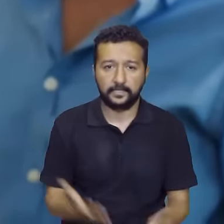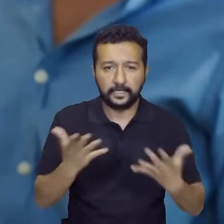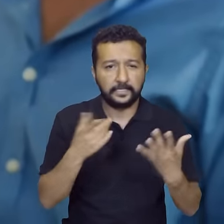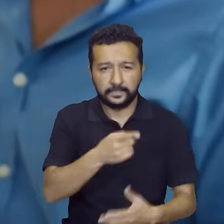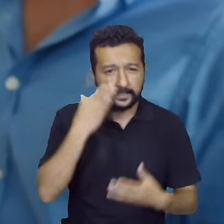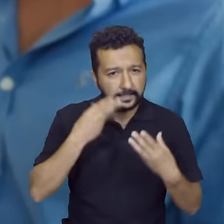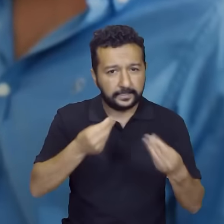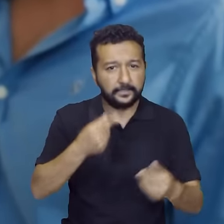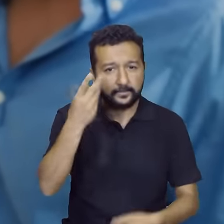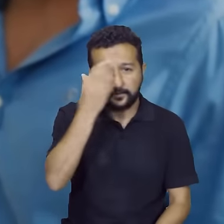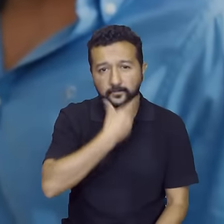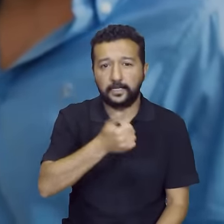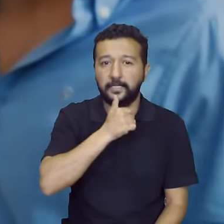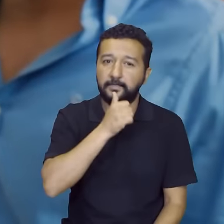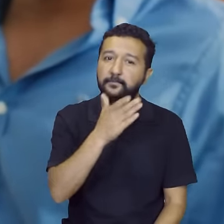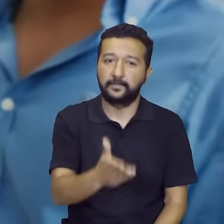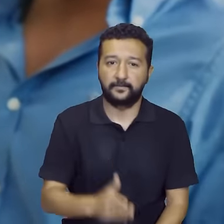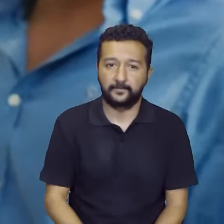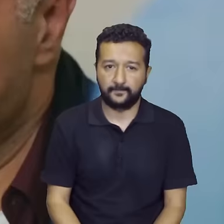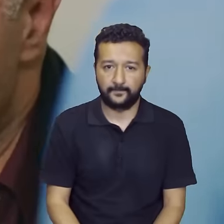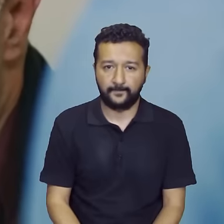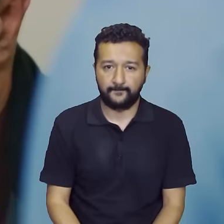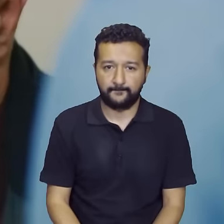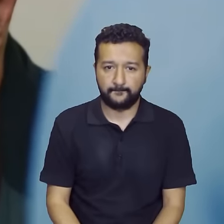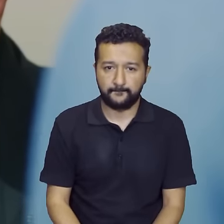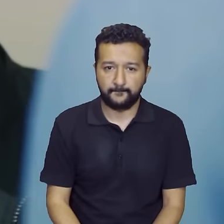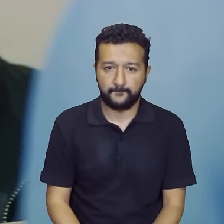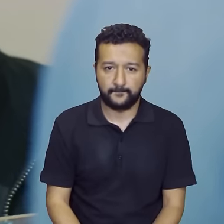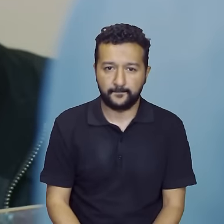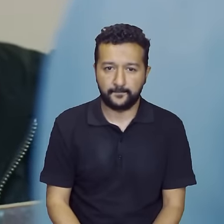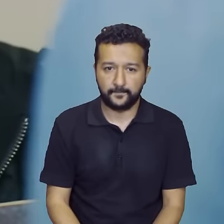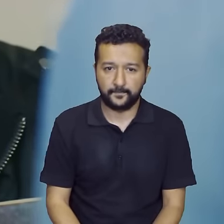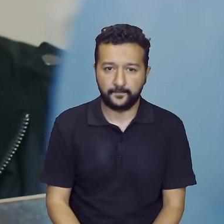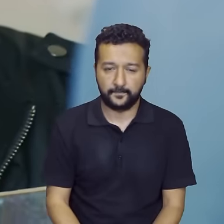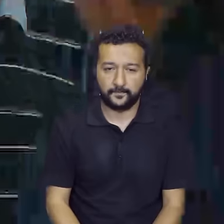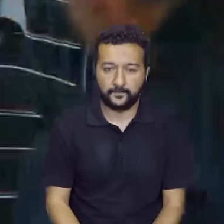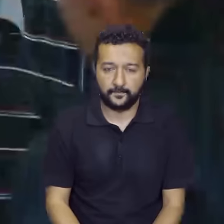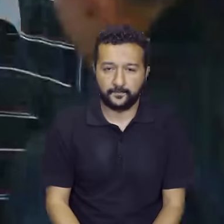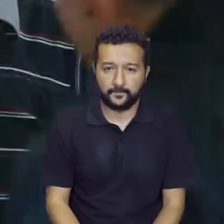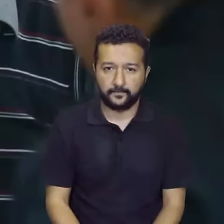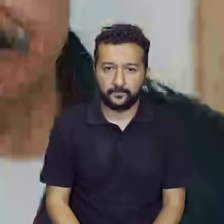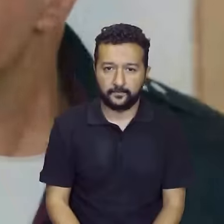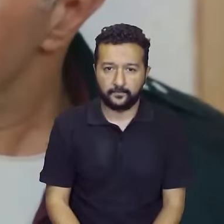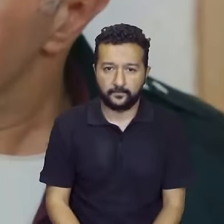Nasıl kıydın böyle güzel bir adama? Büzdüğü gözleri seyiriyor. Vahlanarak yüzünü sıktı.